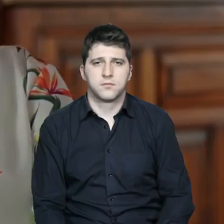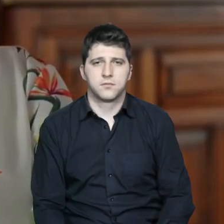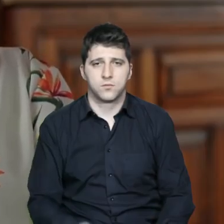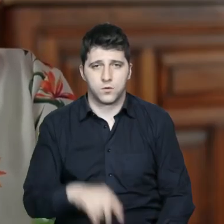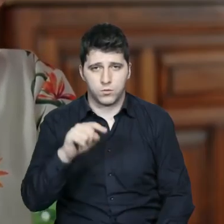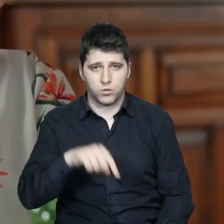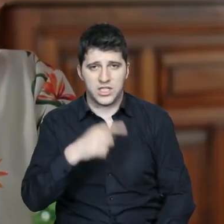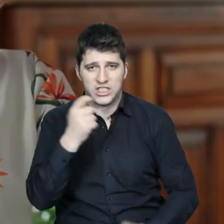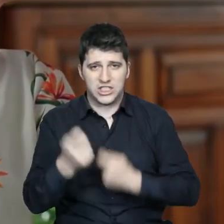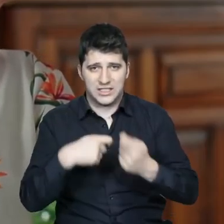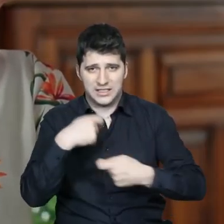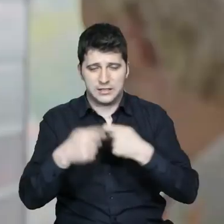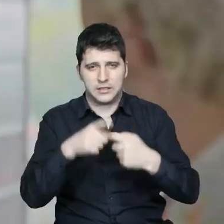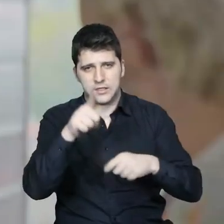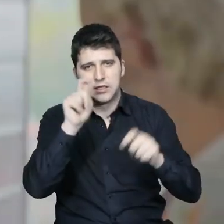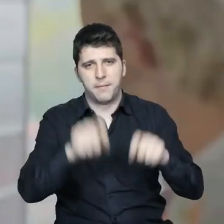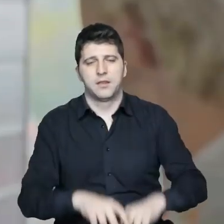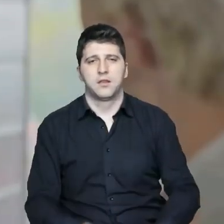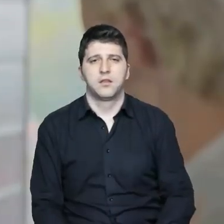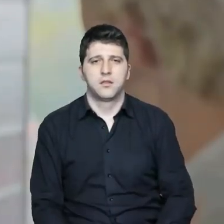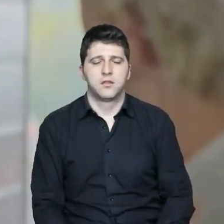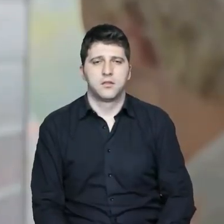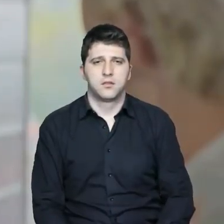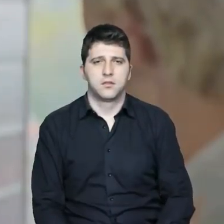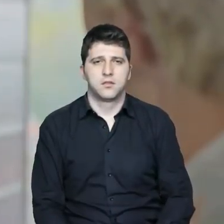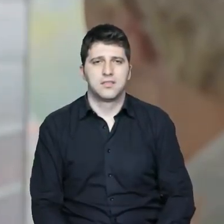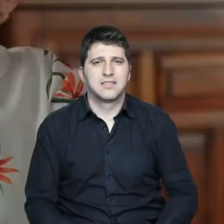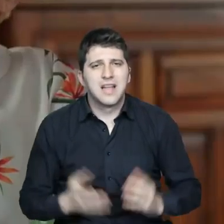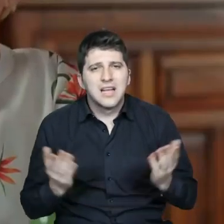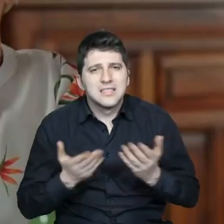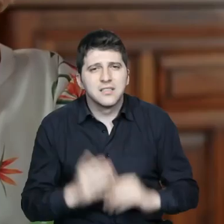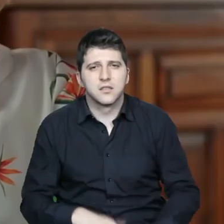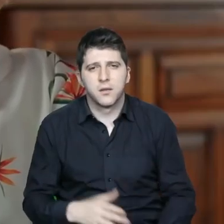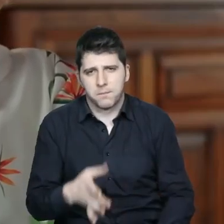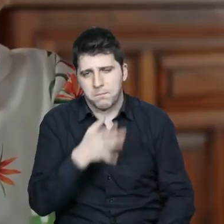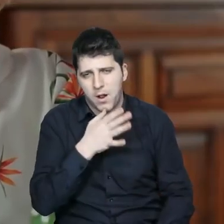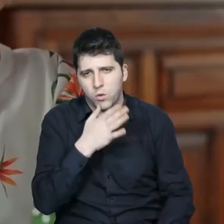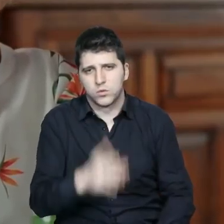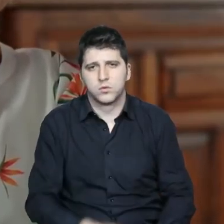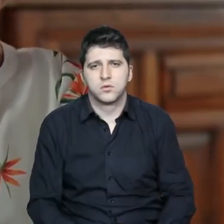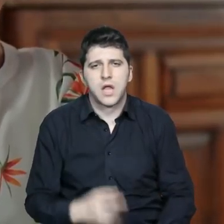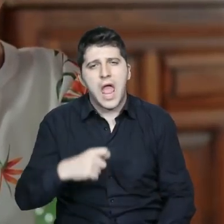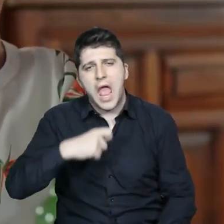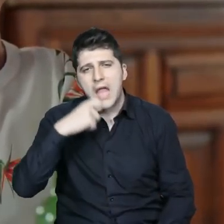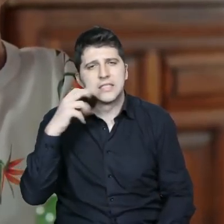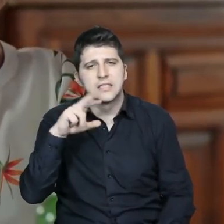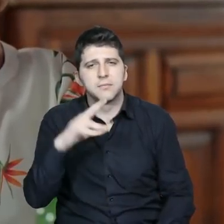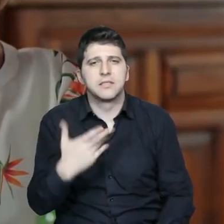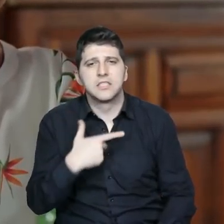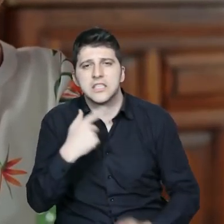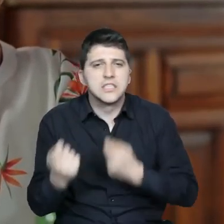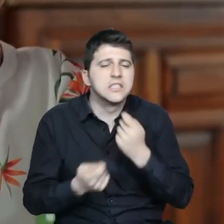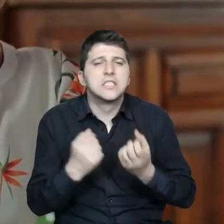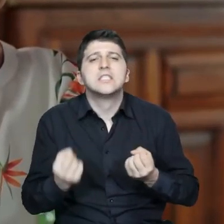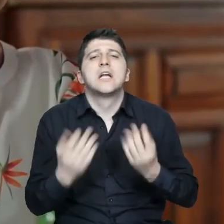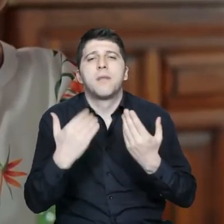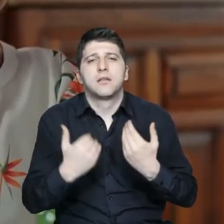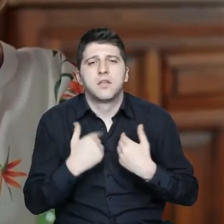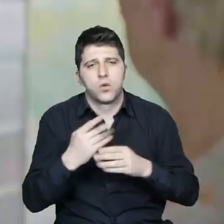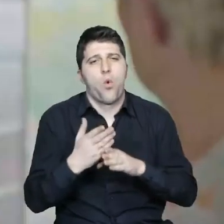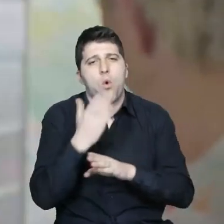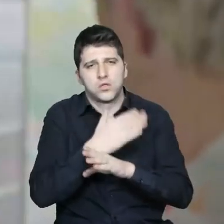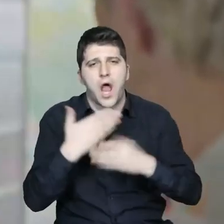Buranın işletmeciliğini siz yapın. Nasıl? Biliyorsunuz eskisi gibi yetişemiyorum. Bunu size daha